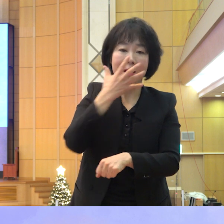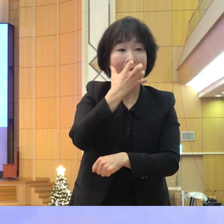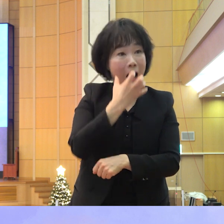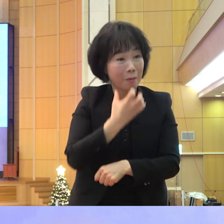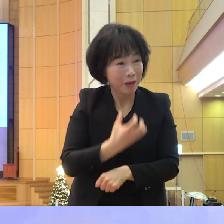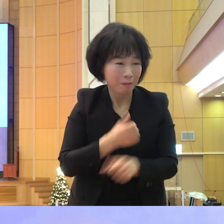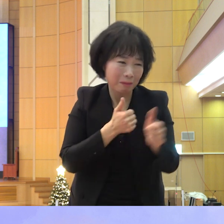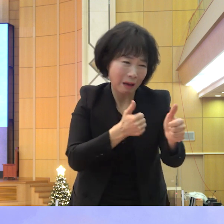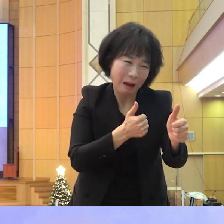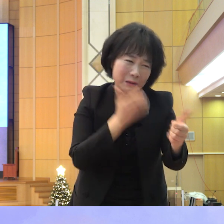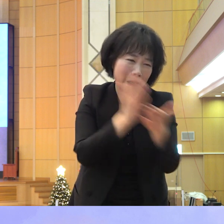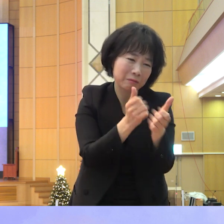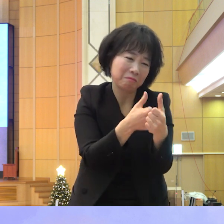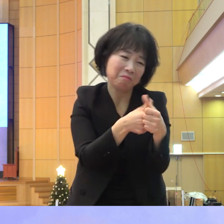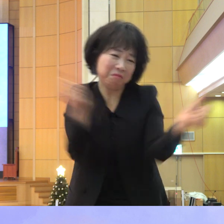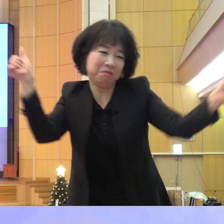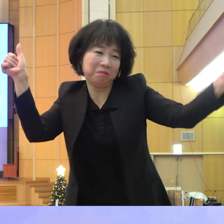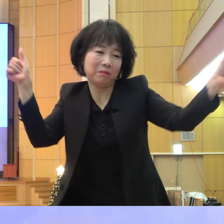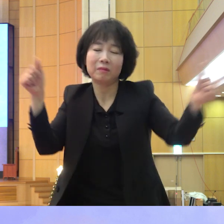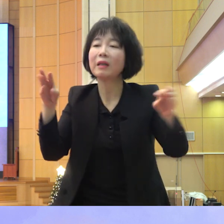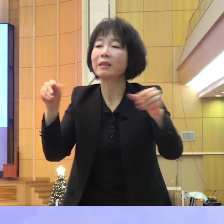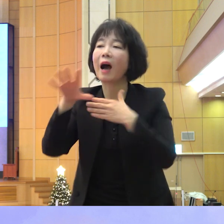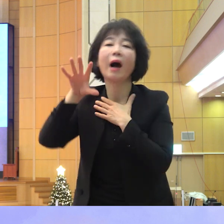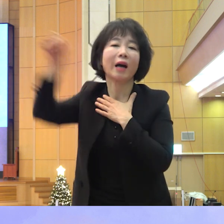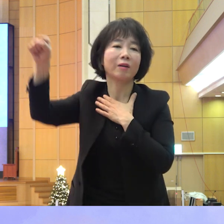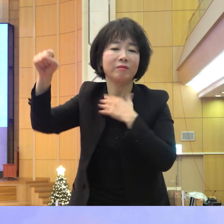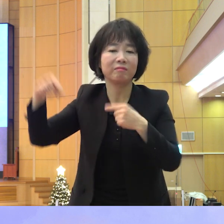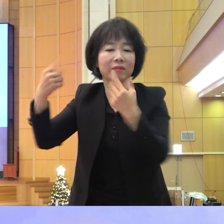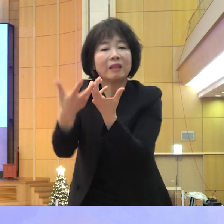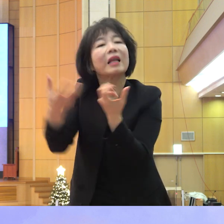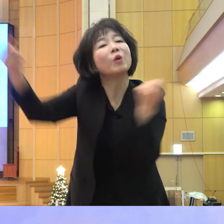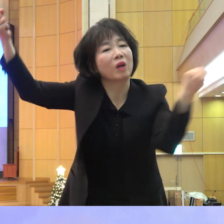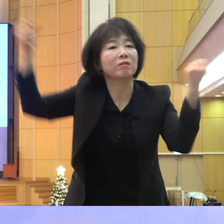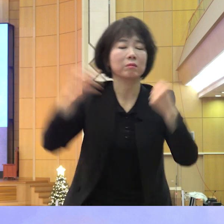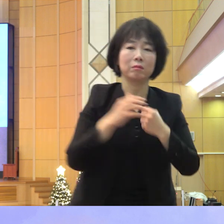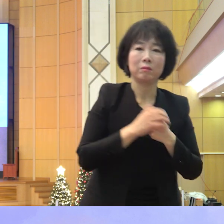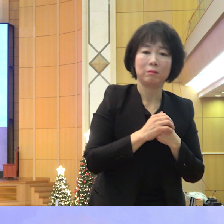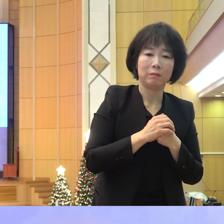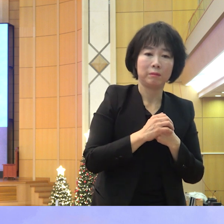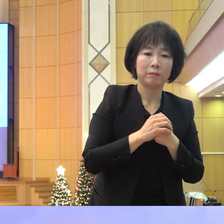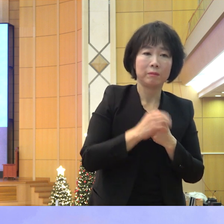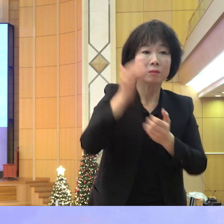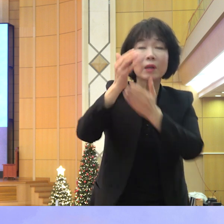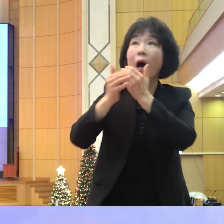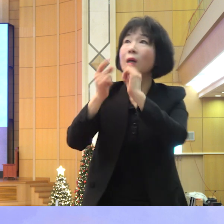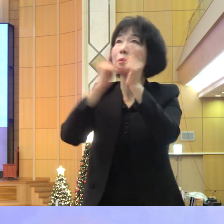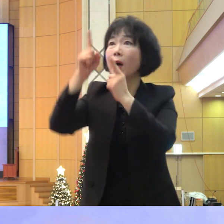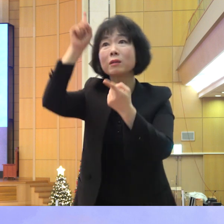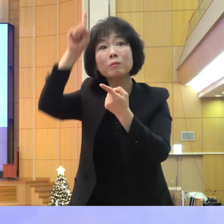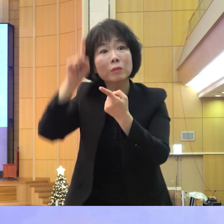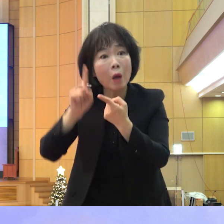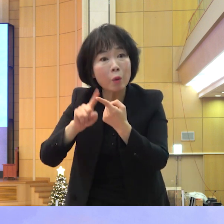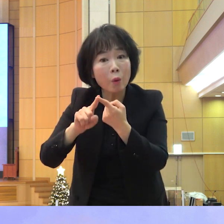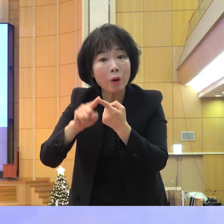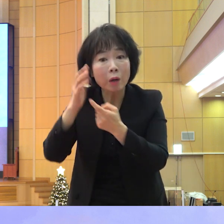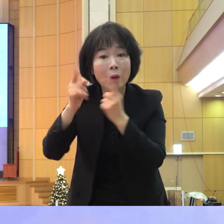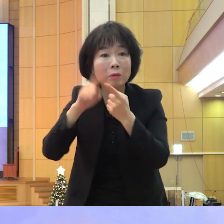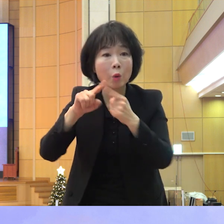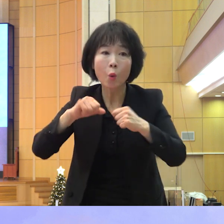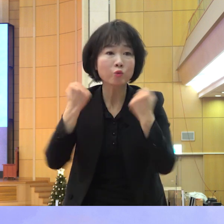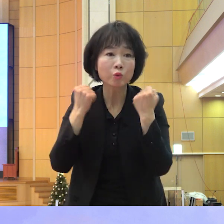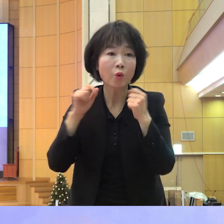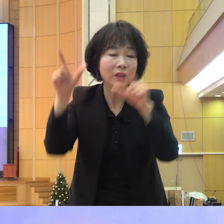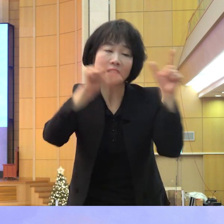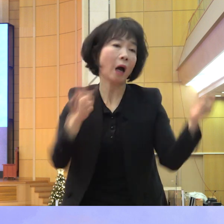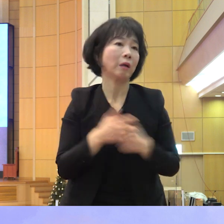아브라함을 따라서 복 받으려고 하나님이 지시하시고 하나님이 말씀한 가나안 땅에 와서